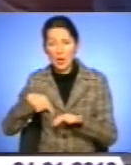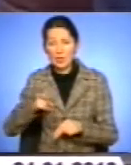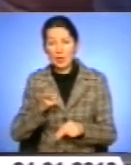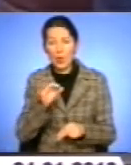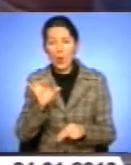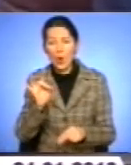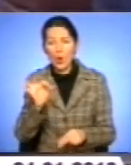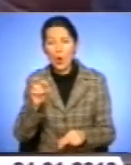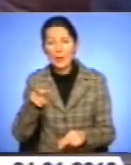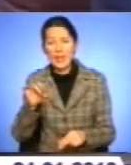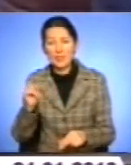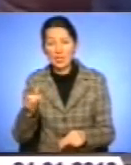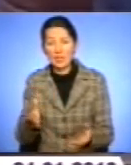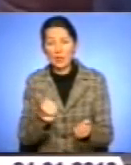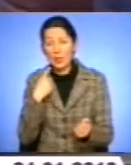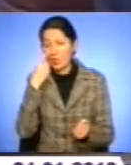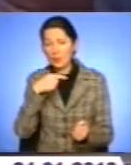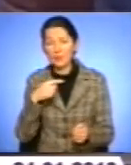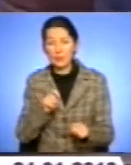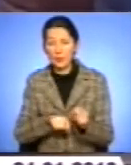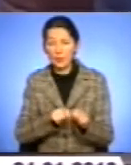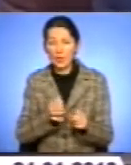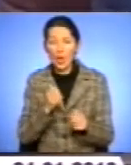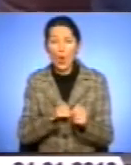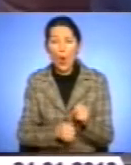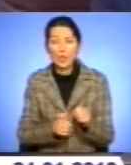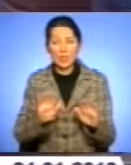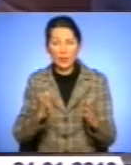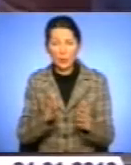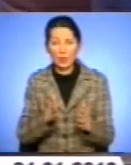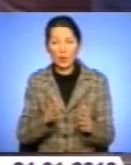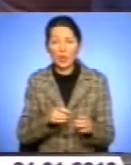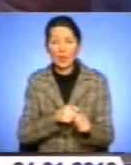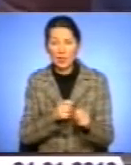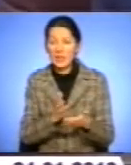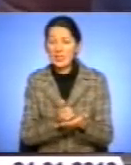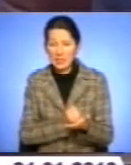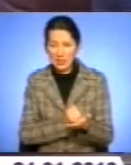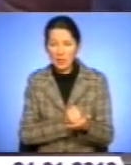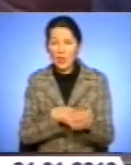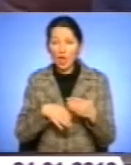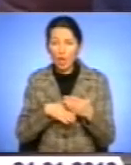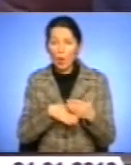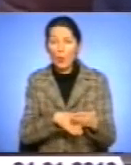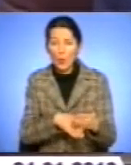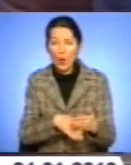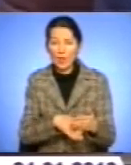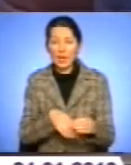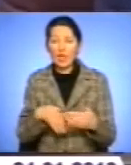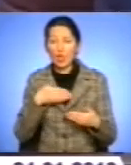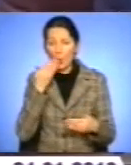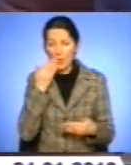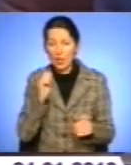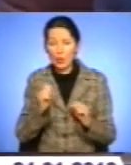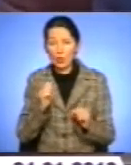регіональних адміністрацій, де сталися такі випадки, жорстко покарати винних чиновників. А міністру соціальної політики